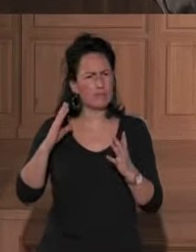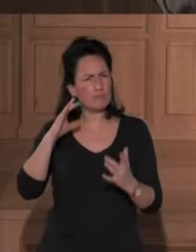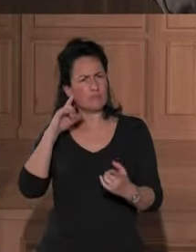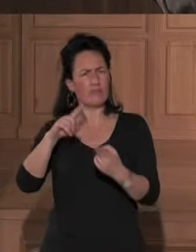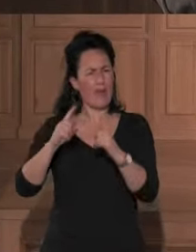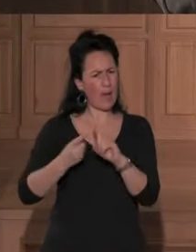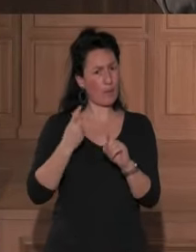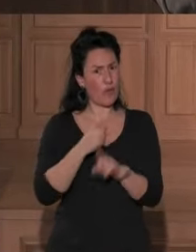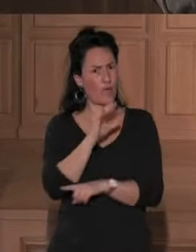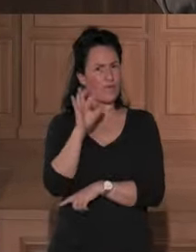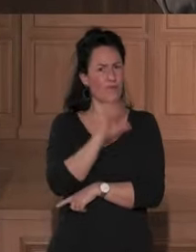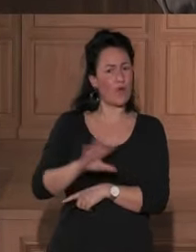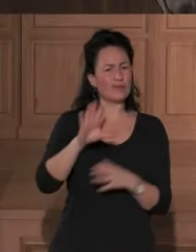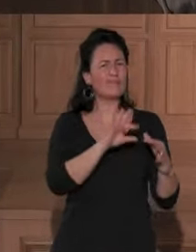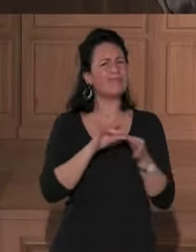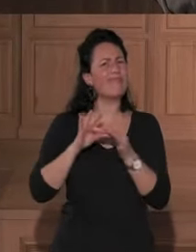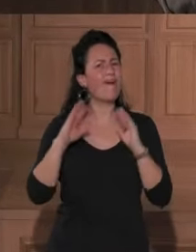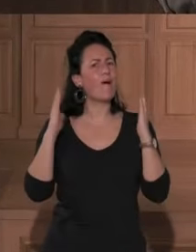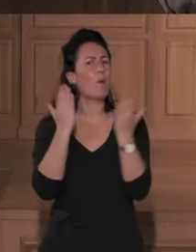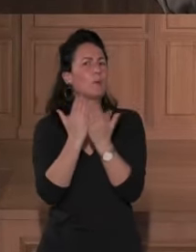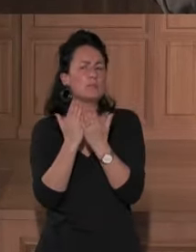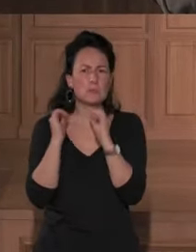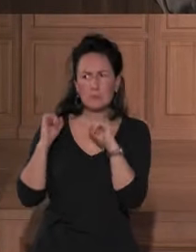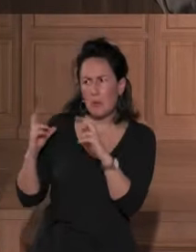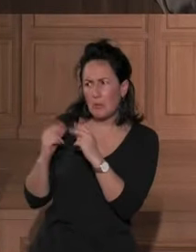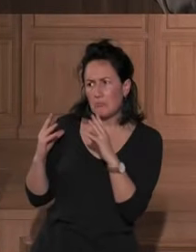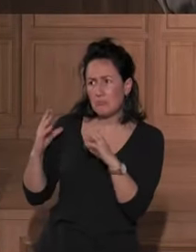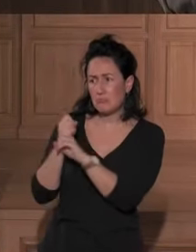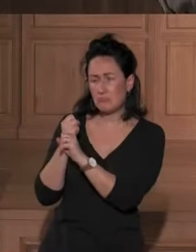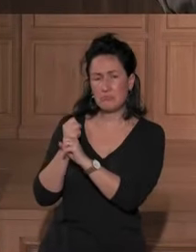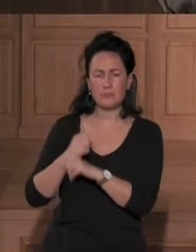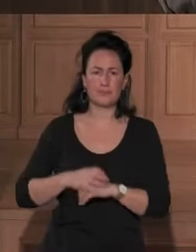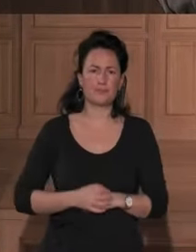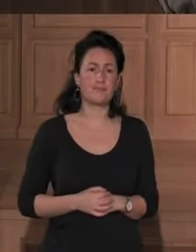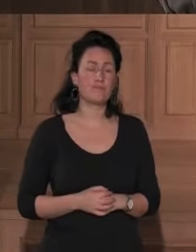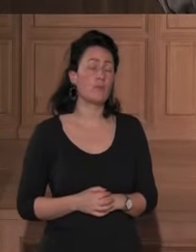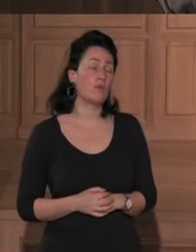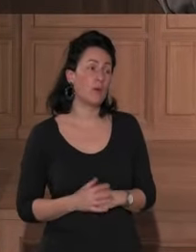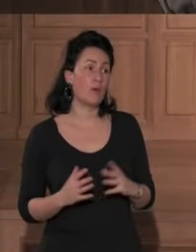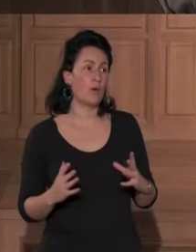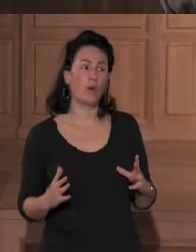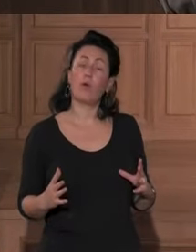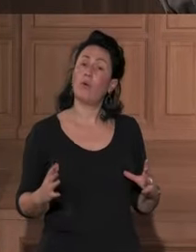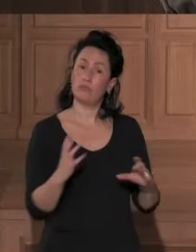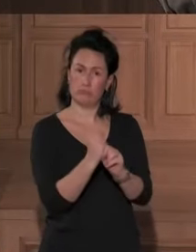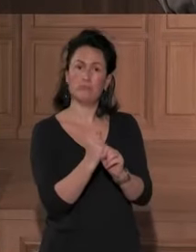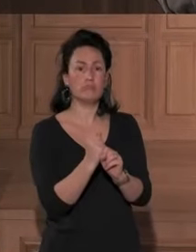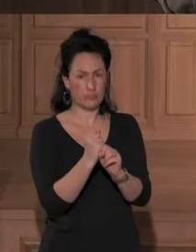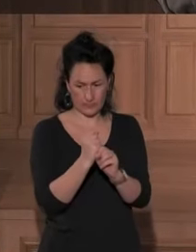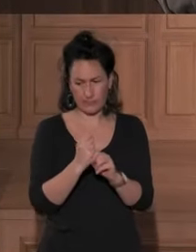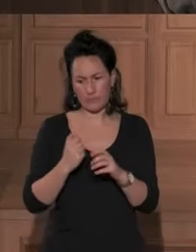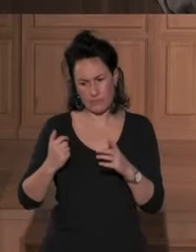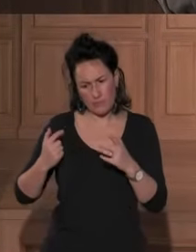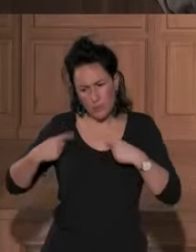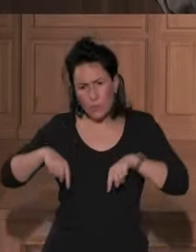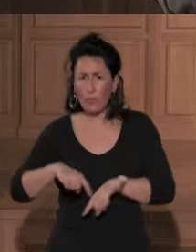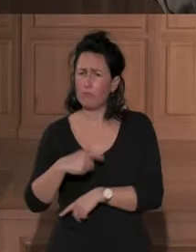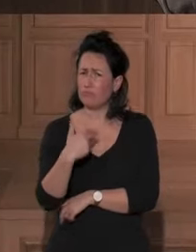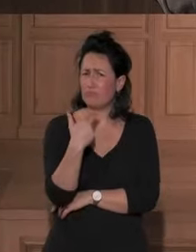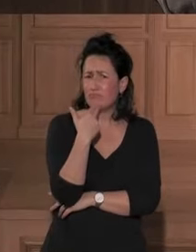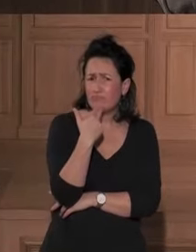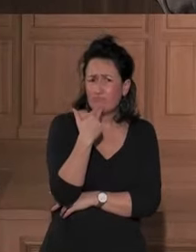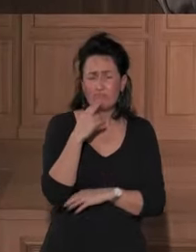en France aujourd'hui. Alors en France, en quelques mots, franchement, deux mots, on est bon, on est bon qualitatif, bon en diagnostic,